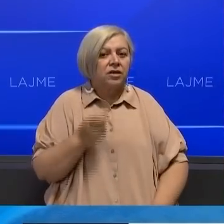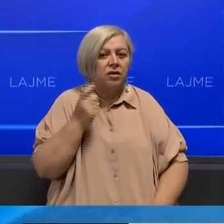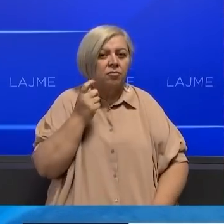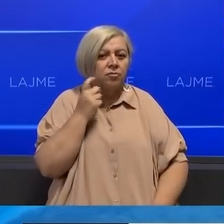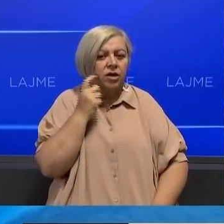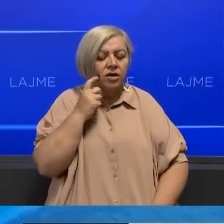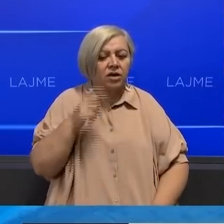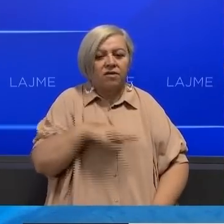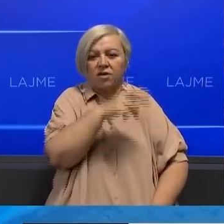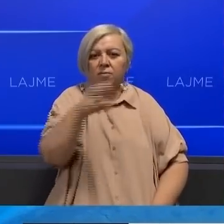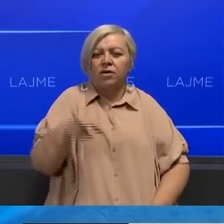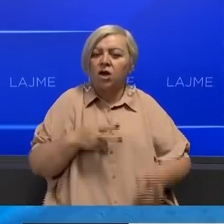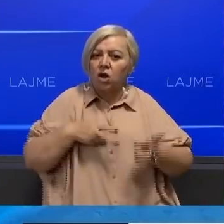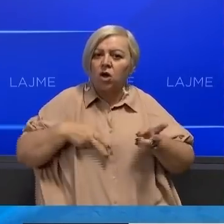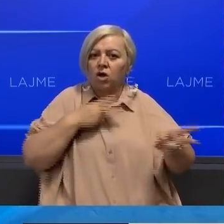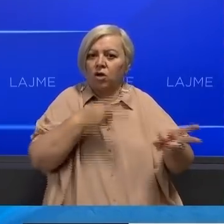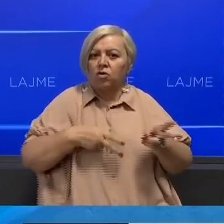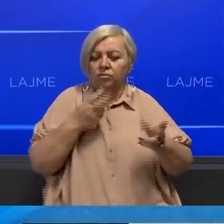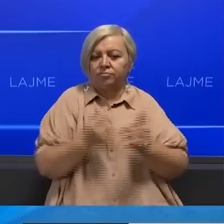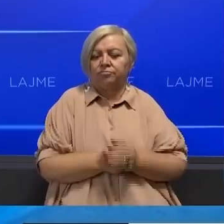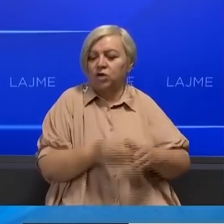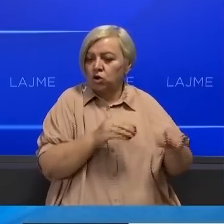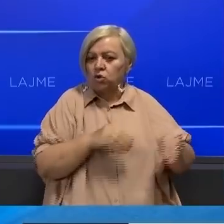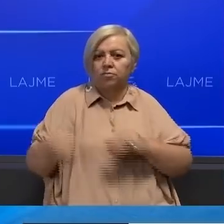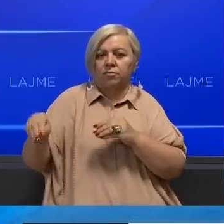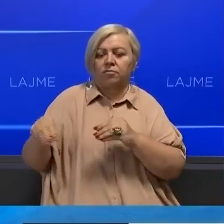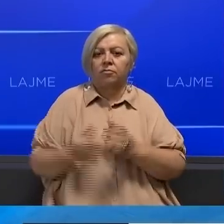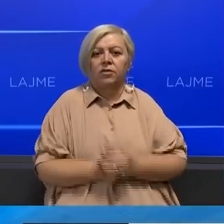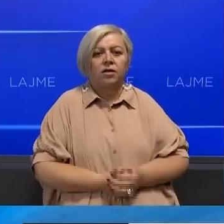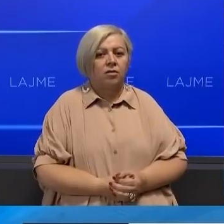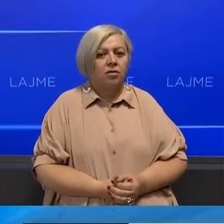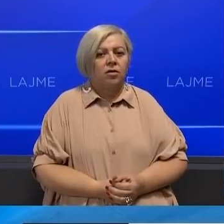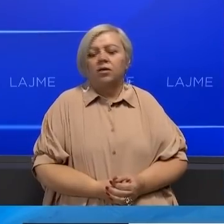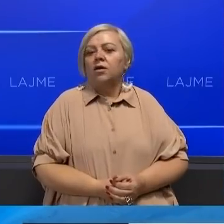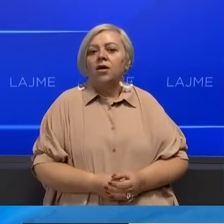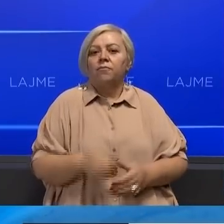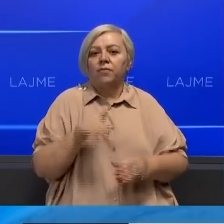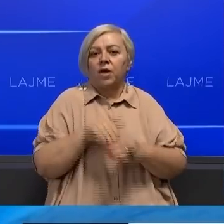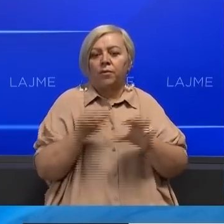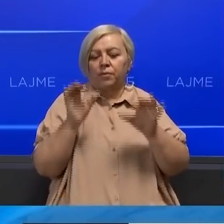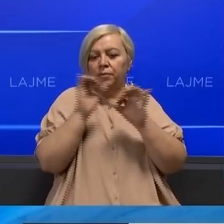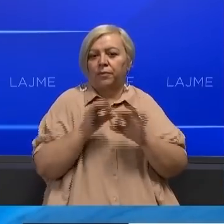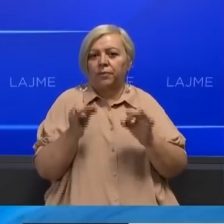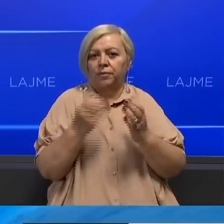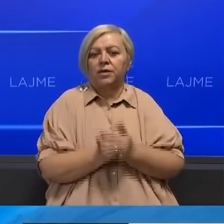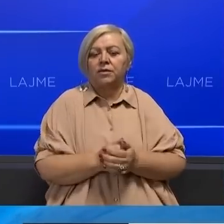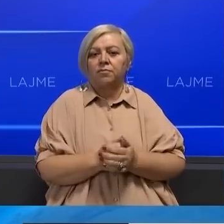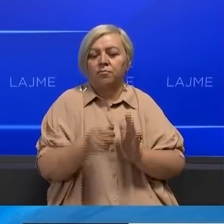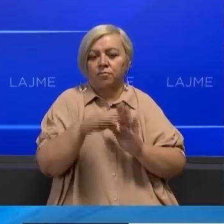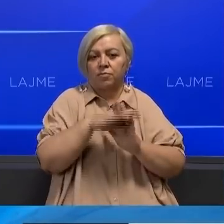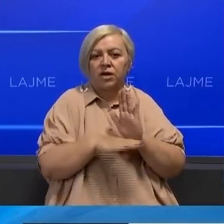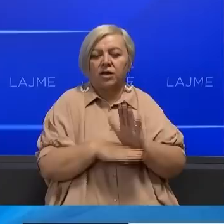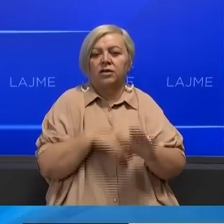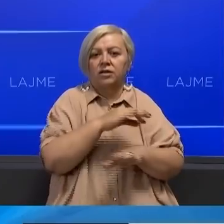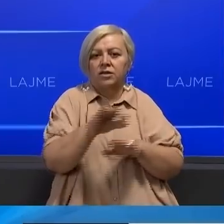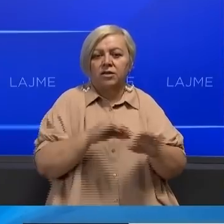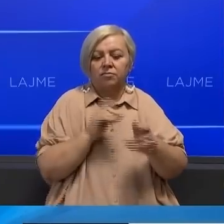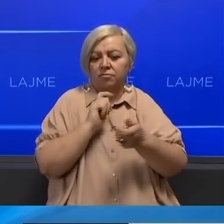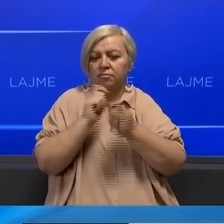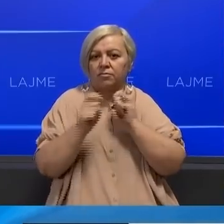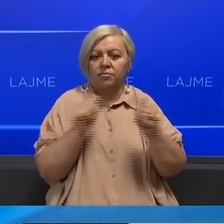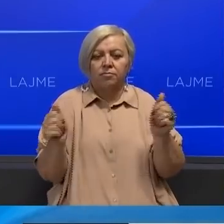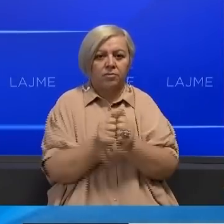kurudhës në munges kuorumi, pike cila është shtyrë për më vonë. Në munges votash nuk kaloi as projekt ligji për ratifikimin e marveshjes